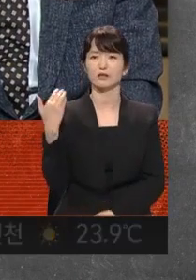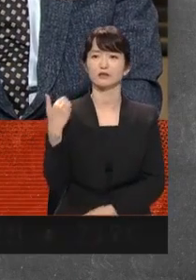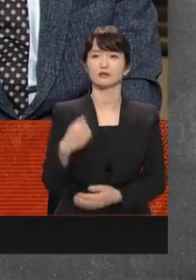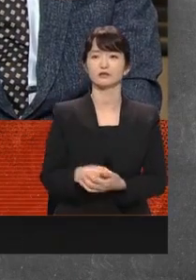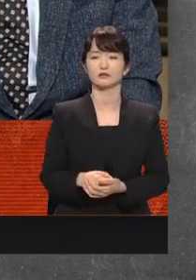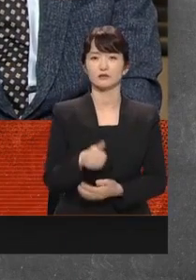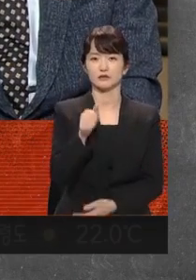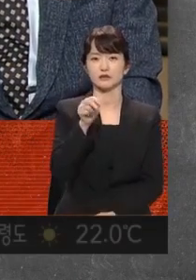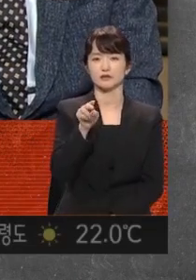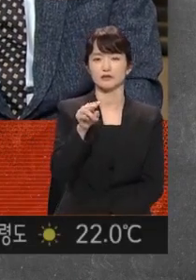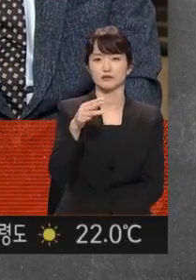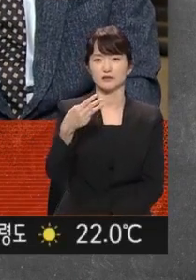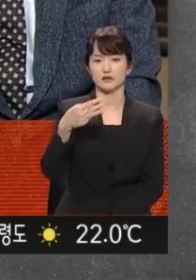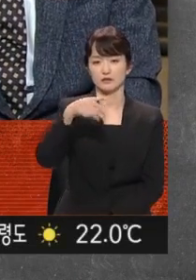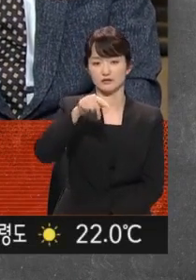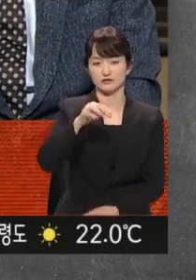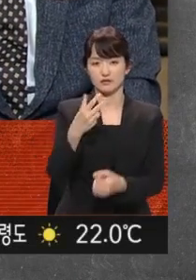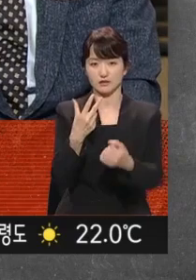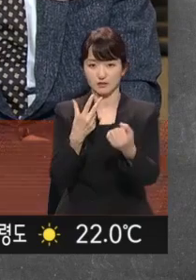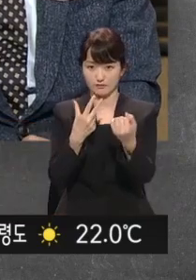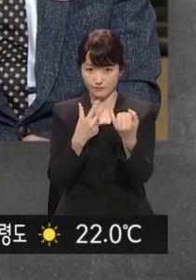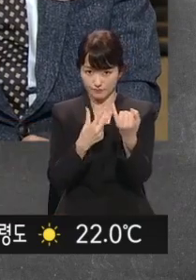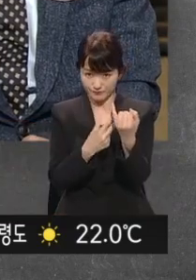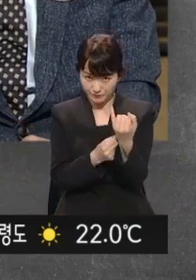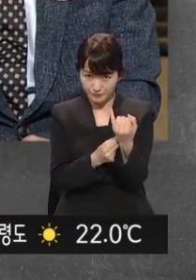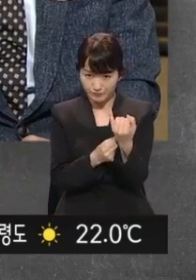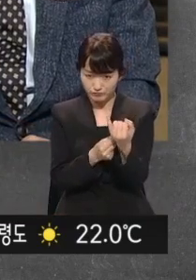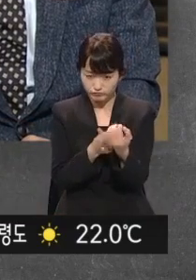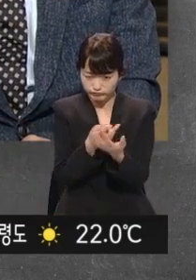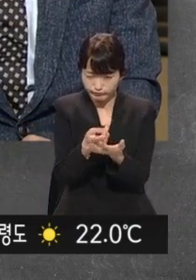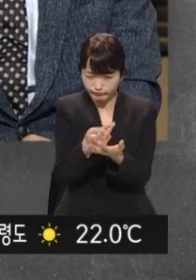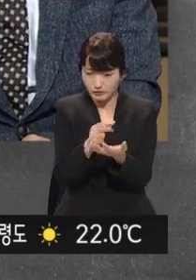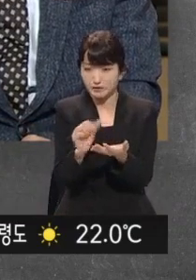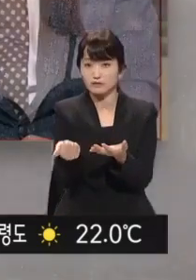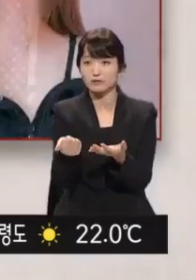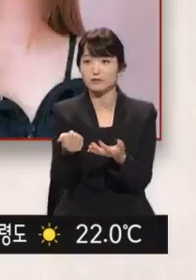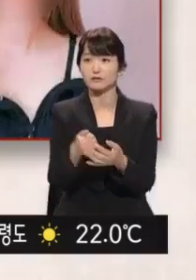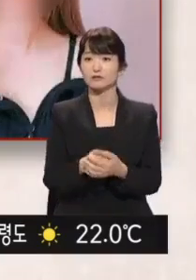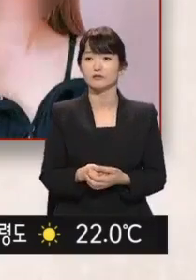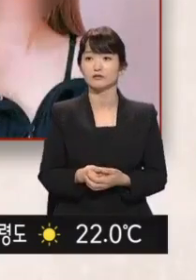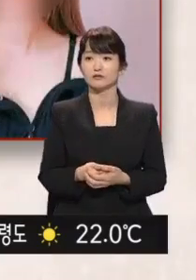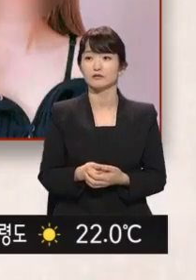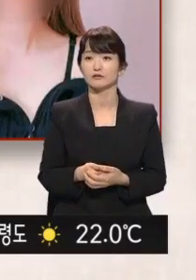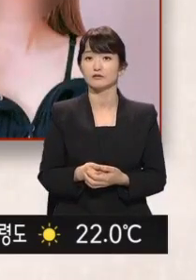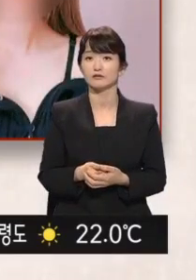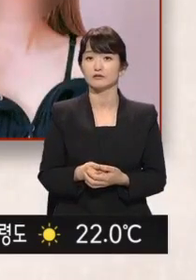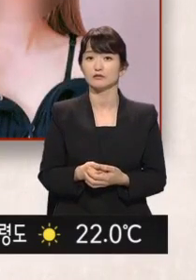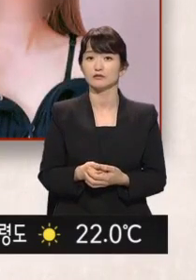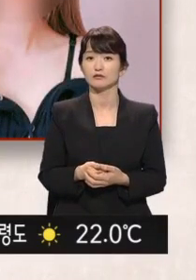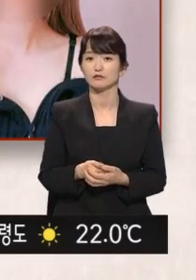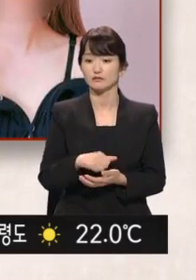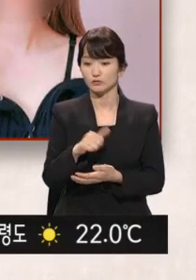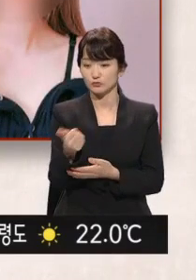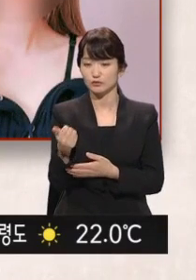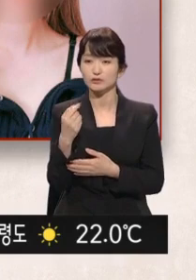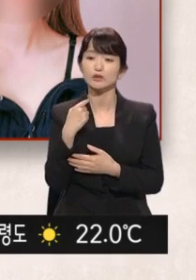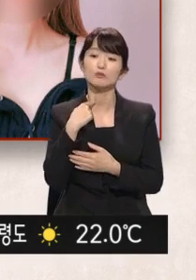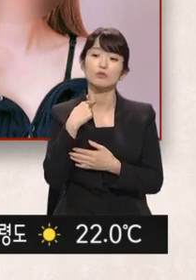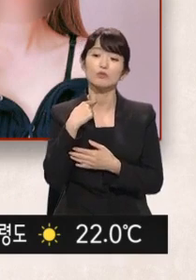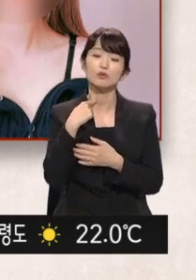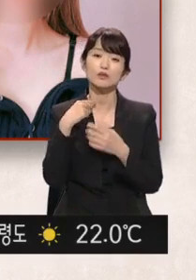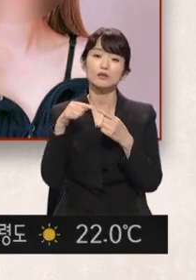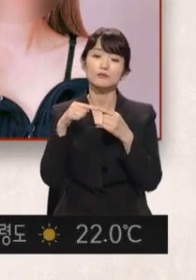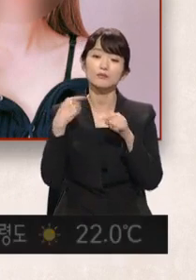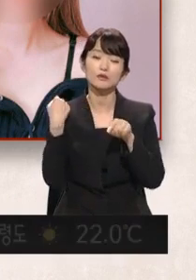뭐 혈청 주사를 맞다가 발작을 해서 사망을 했다 이렇게 얘기를 했는데 시신의 목이 부러졌다는 거예요 목이